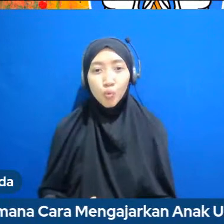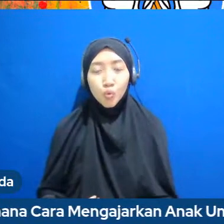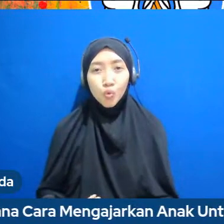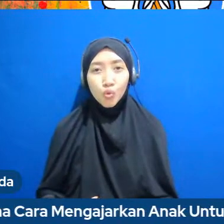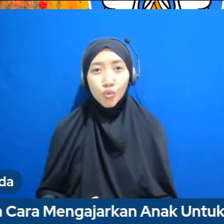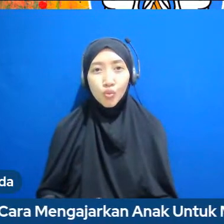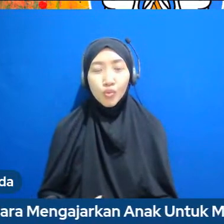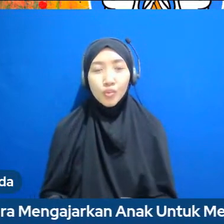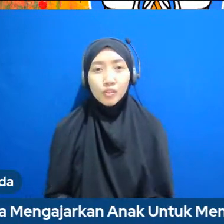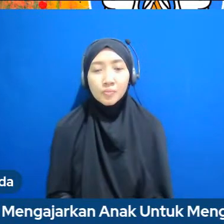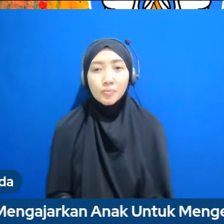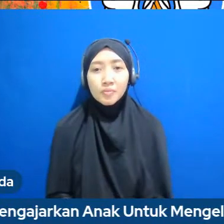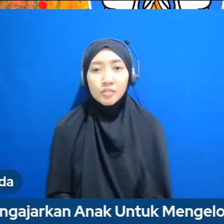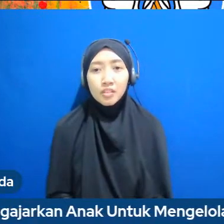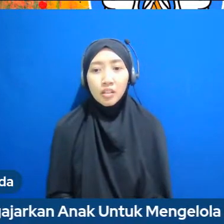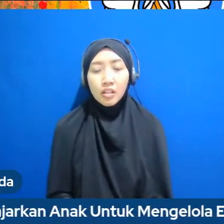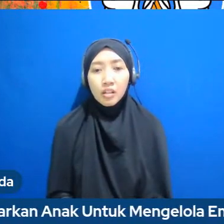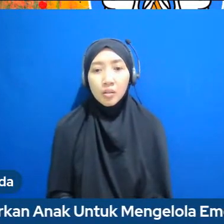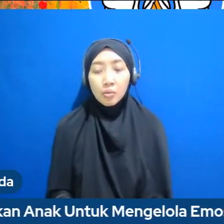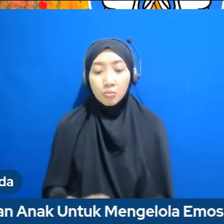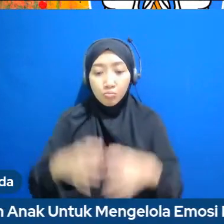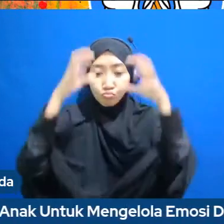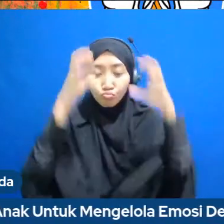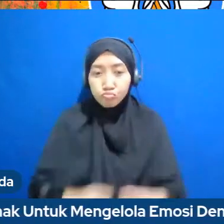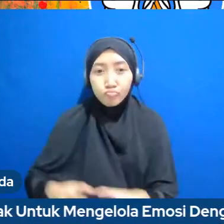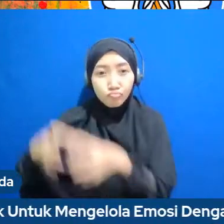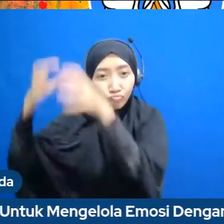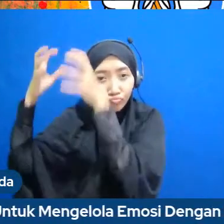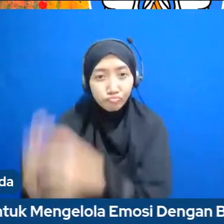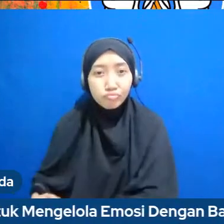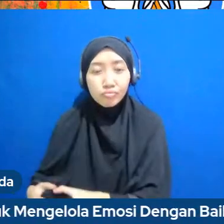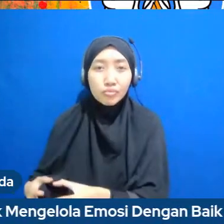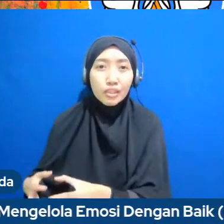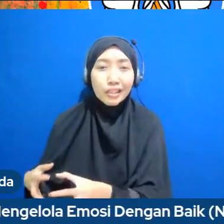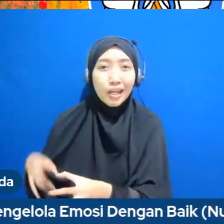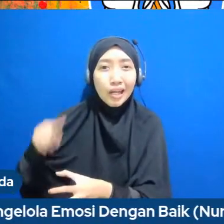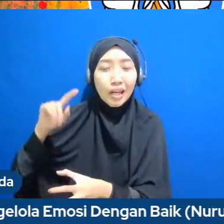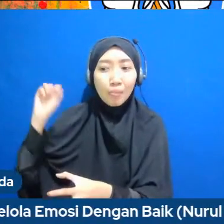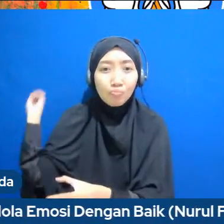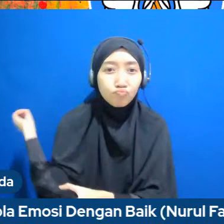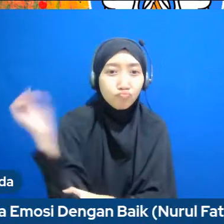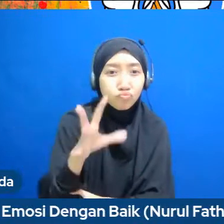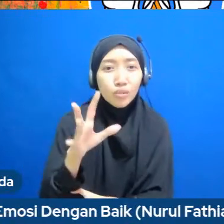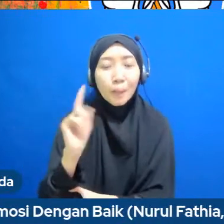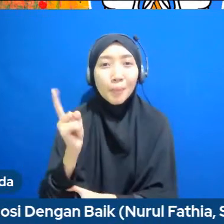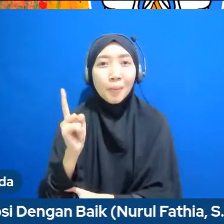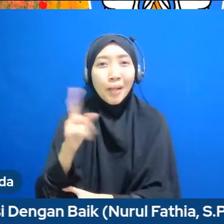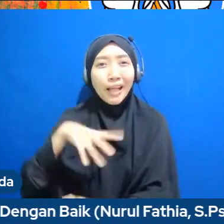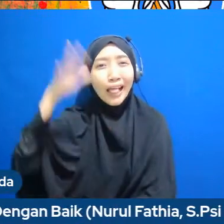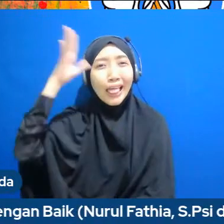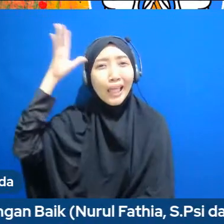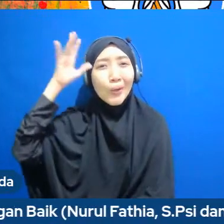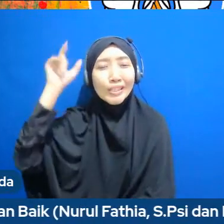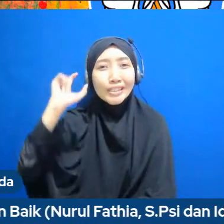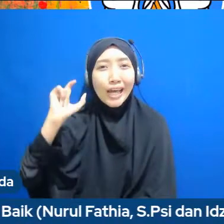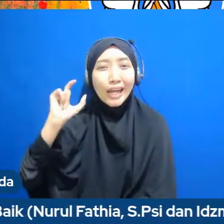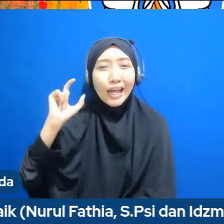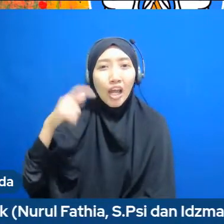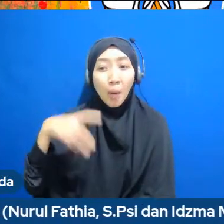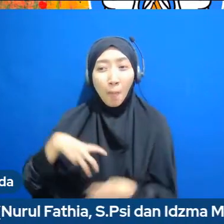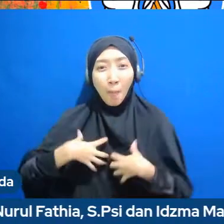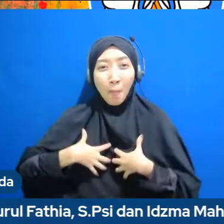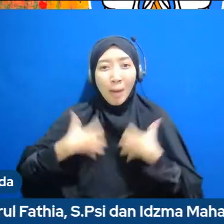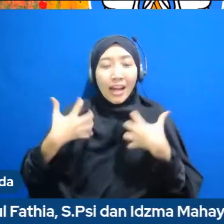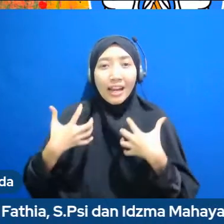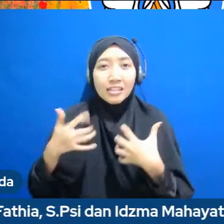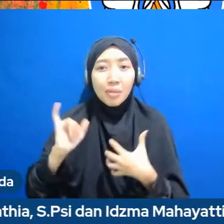seperti itu. Jadi dia melempar barang, membanting-banting barang, seperti itu, karena dia tidak tahu caranya seperti apa ketika marah,